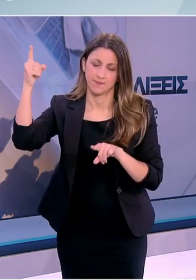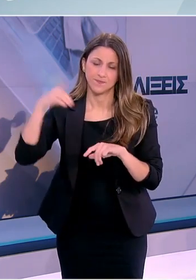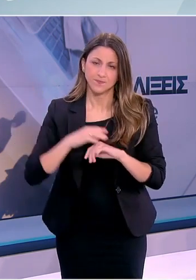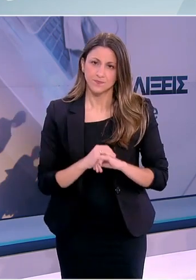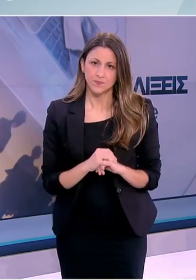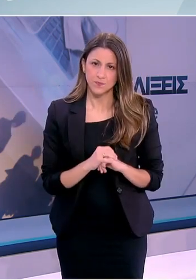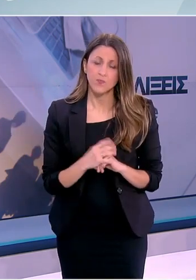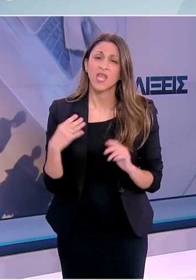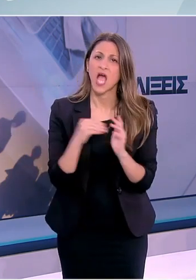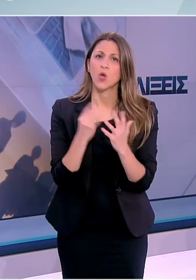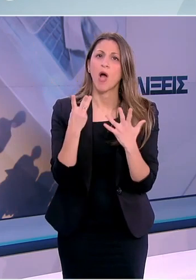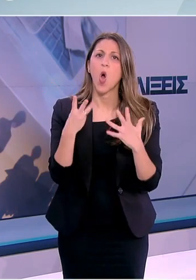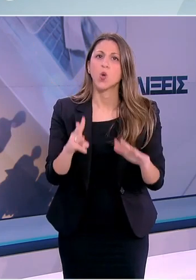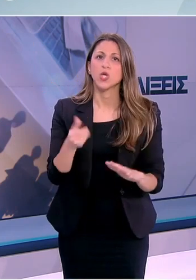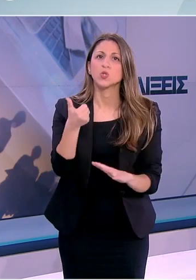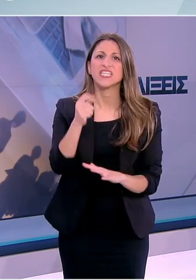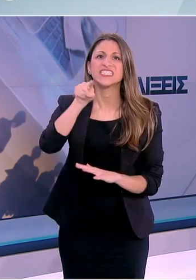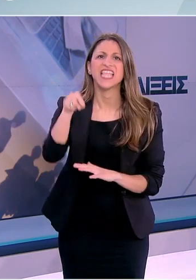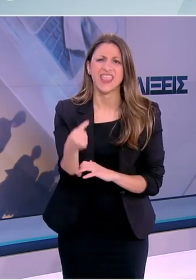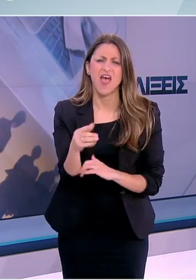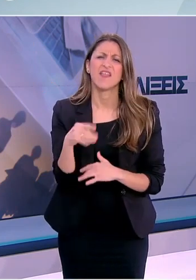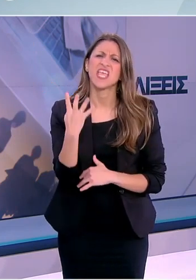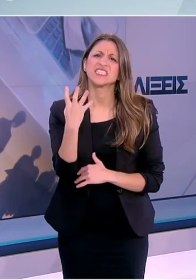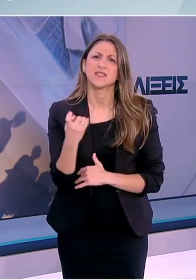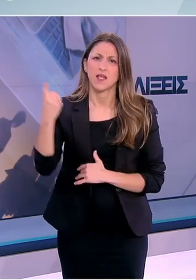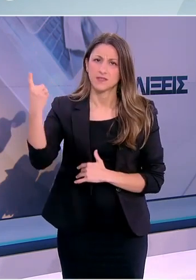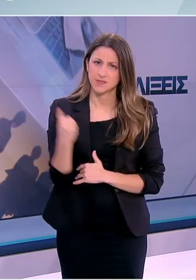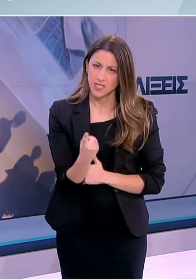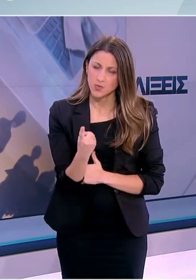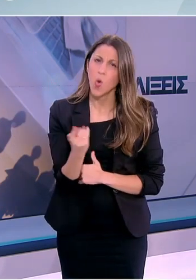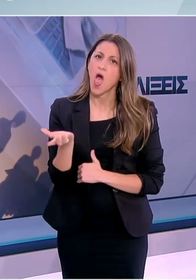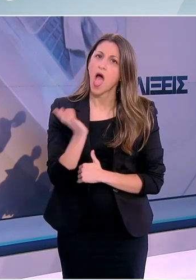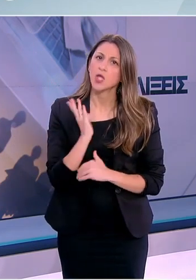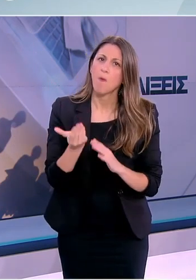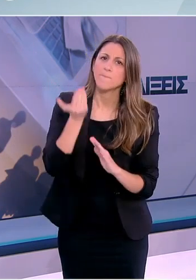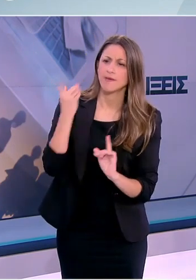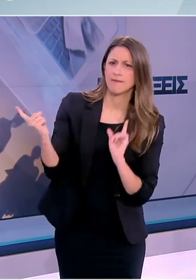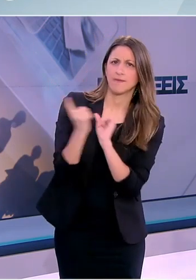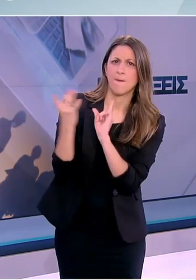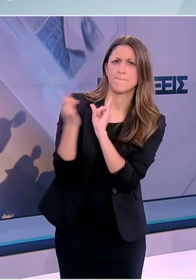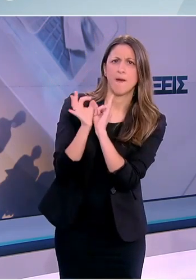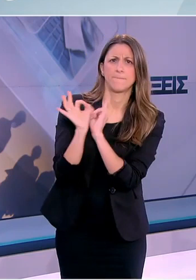εξωτερικό. Και 869, το 40%, είναι σχετιζόμενα με ήδη γνωστό κρούσμα.